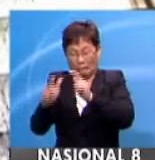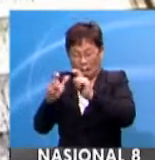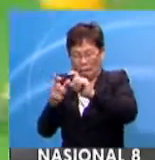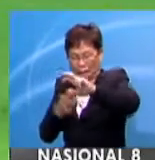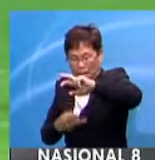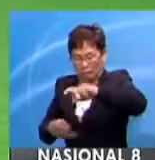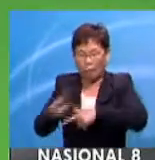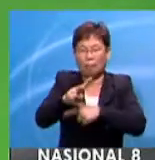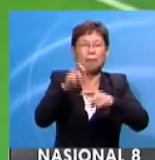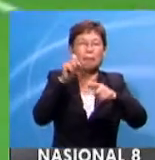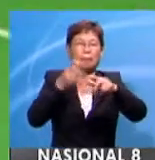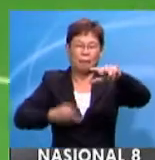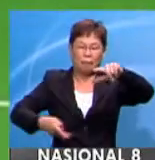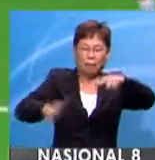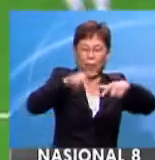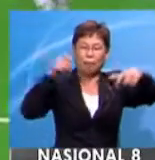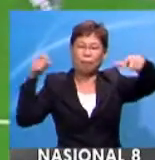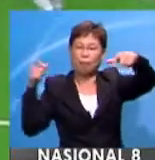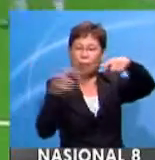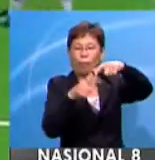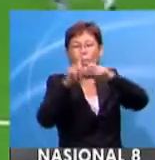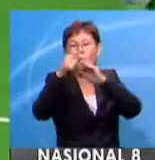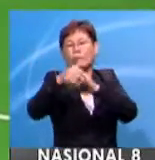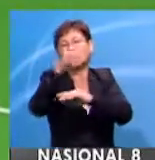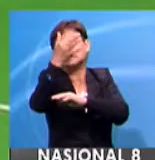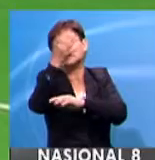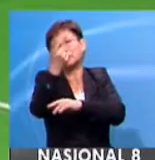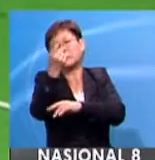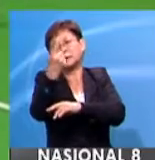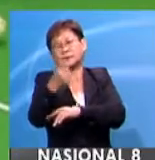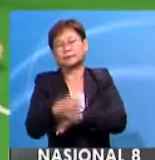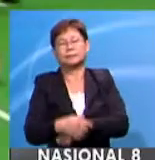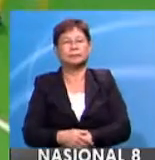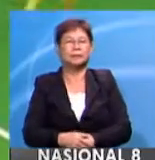defisit dengan menyumbat gol ketiga negara pada menit